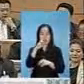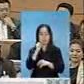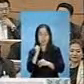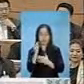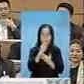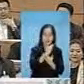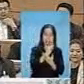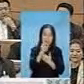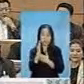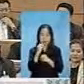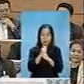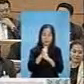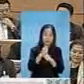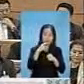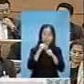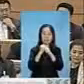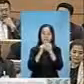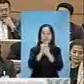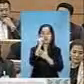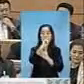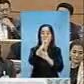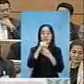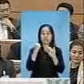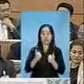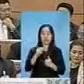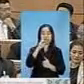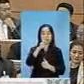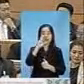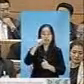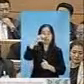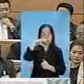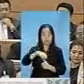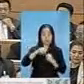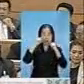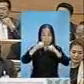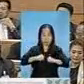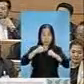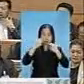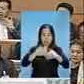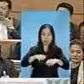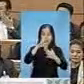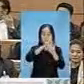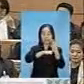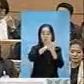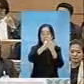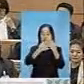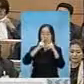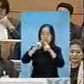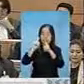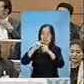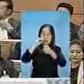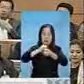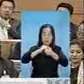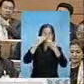นี่ยครับรัฐบาลเขาเห็นชอบกันแล้วในครม.กฤษฎีกากรมแผนที่ทหารกรมสนธิสัญญาระหว่างประเทศไปตก